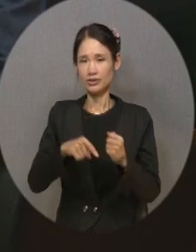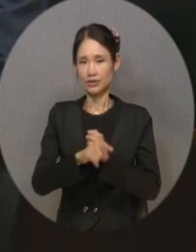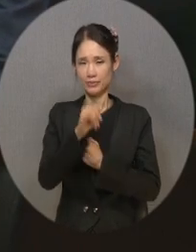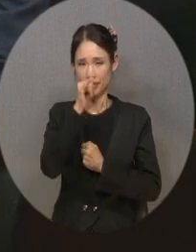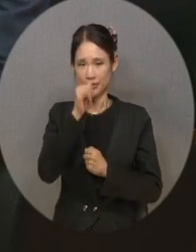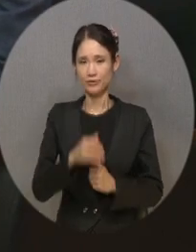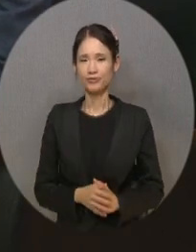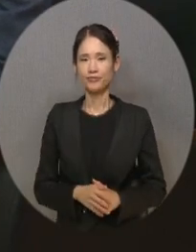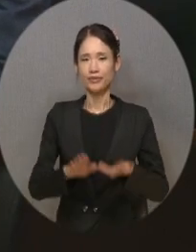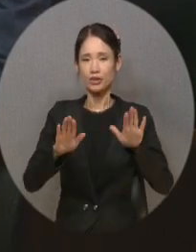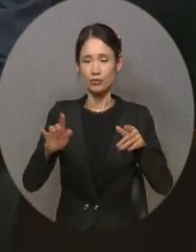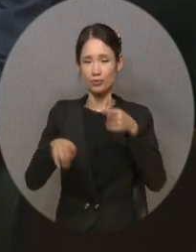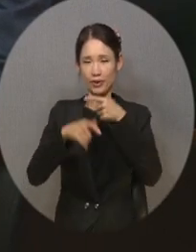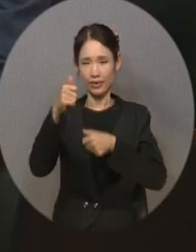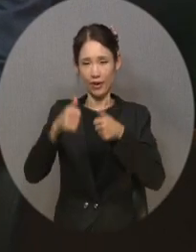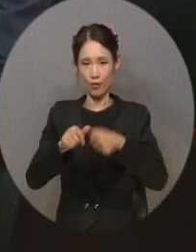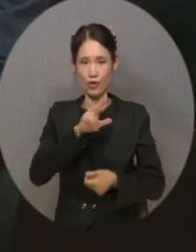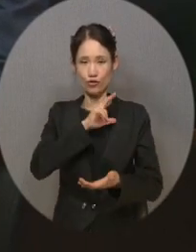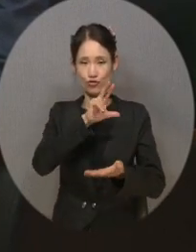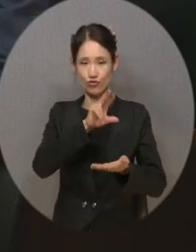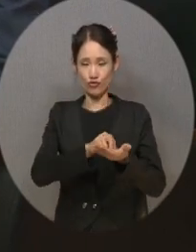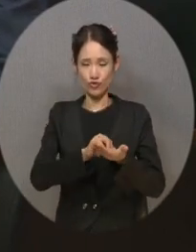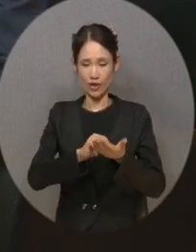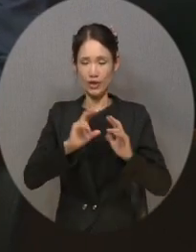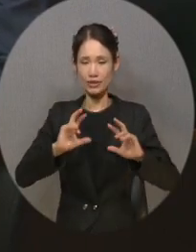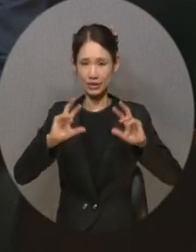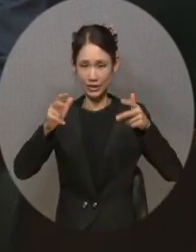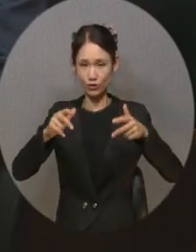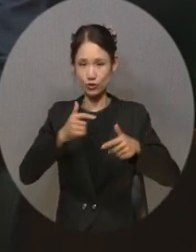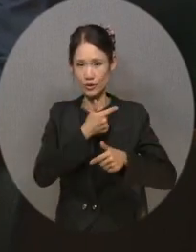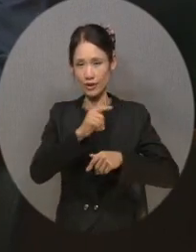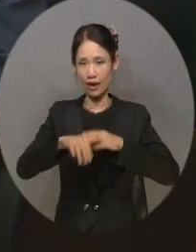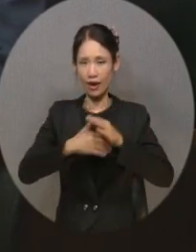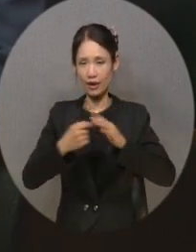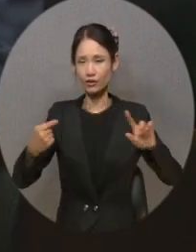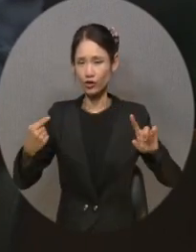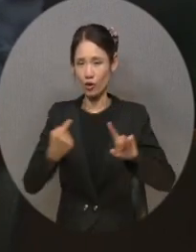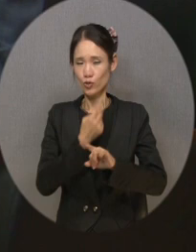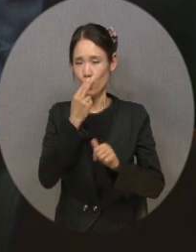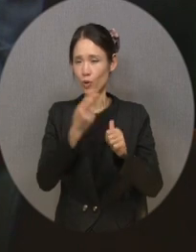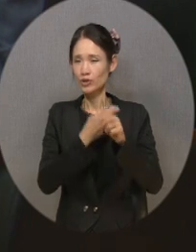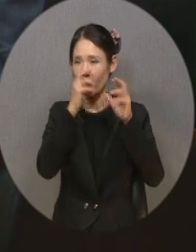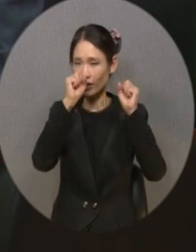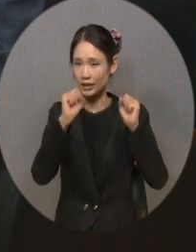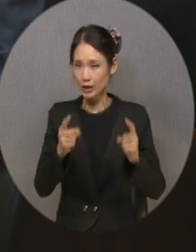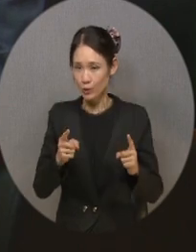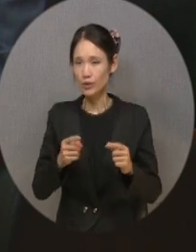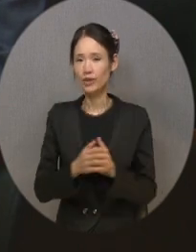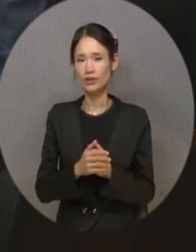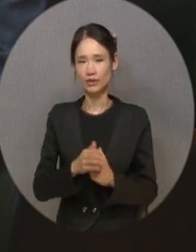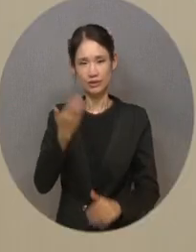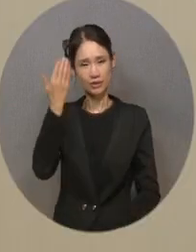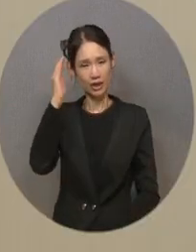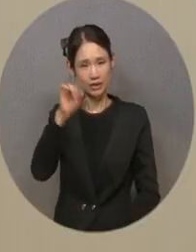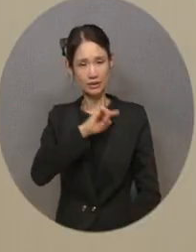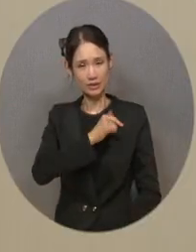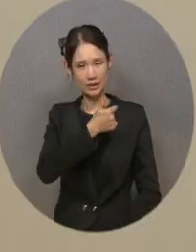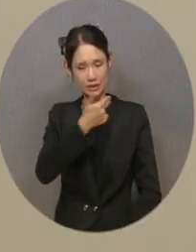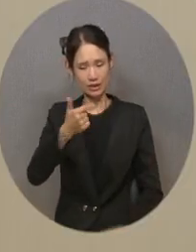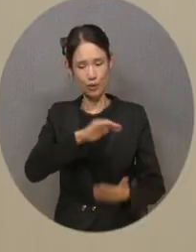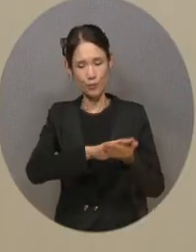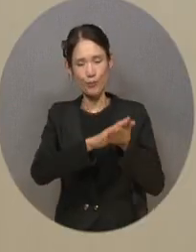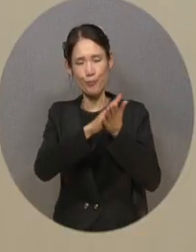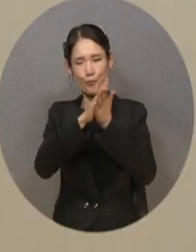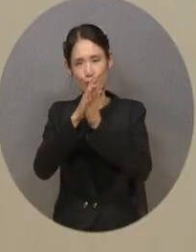네, 이번 대회의 주제가 지구촌 대전환, 그 도전과 기회입니다. 최근 가장 큰 변화의